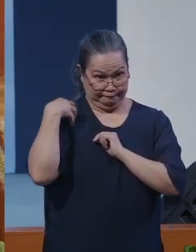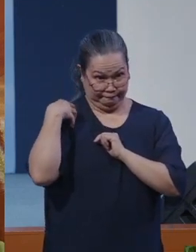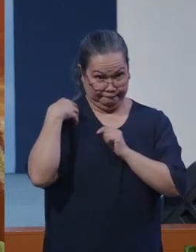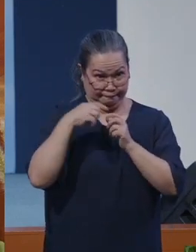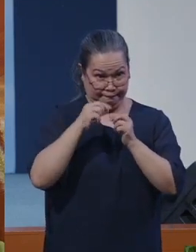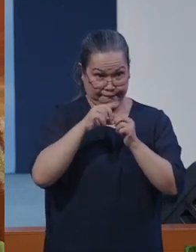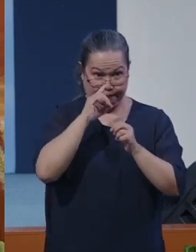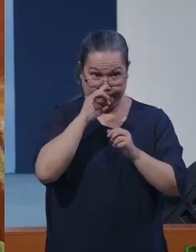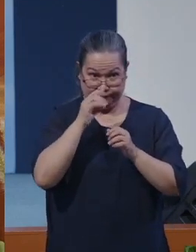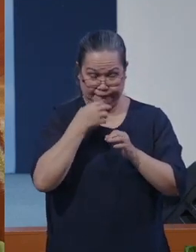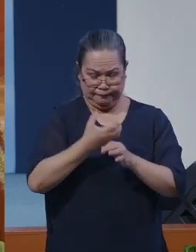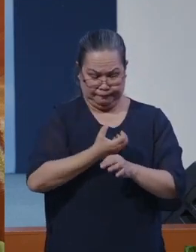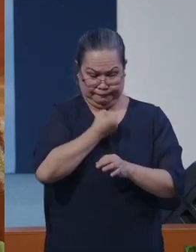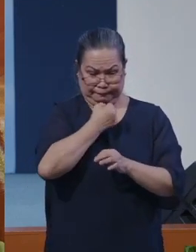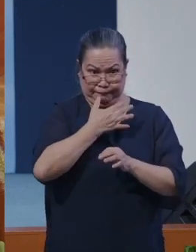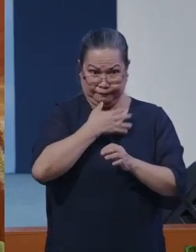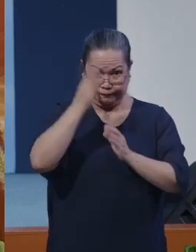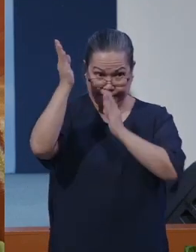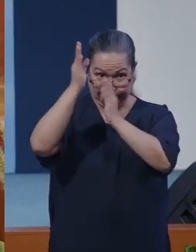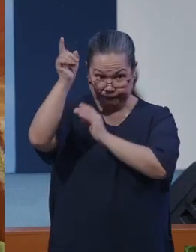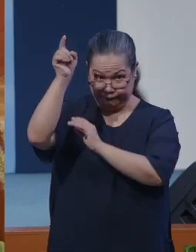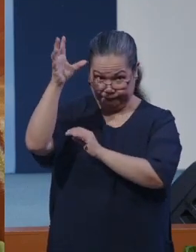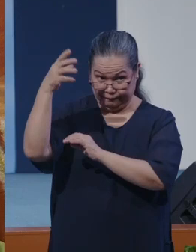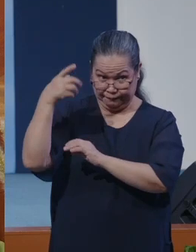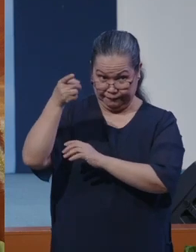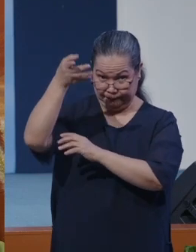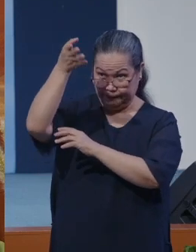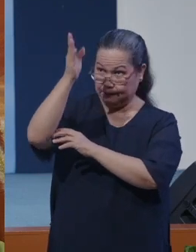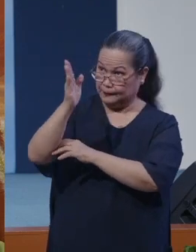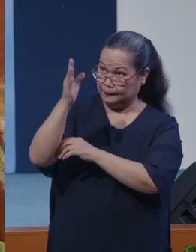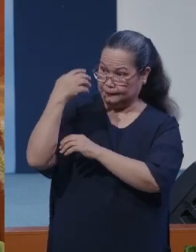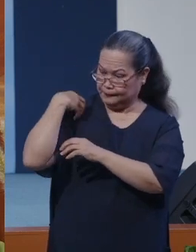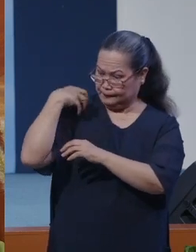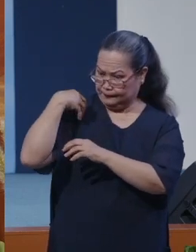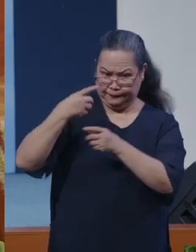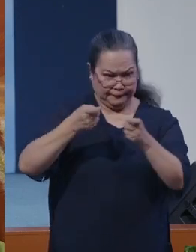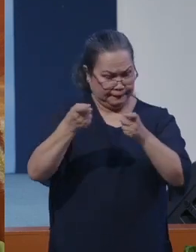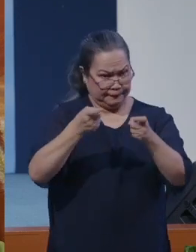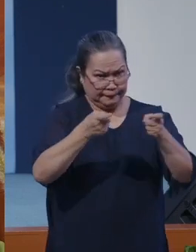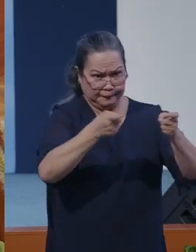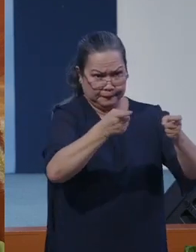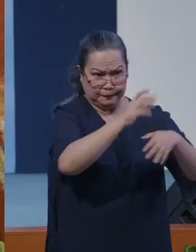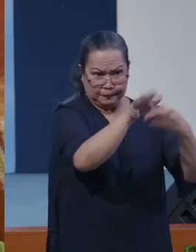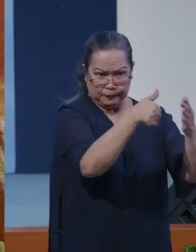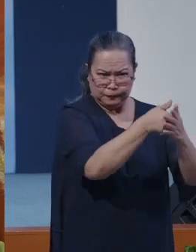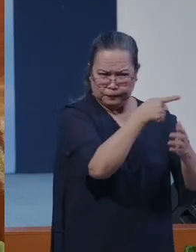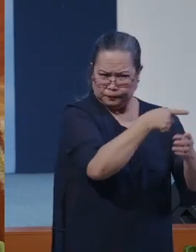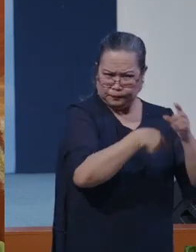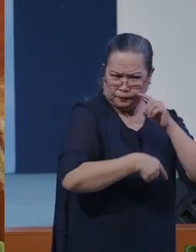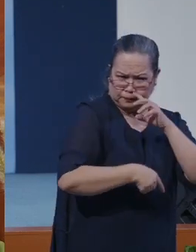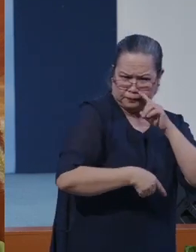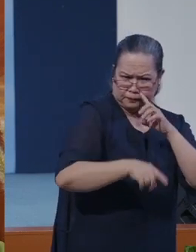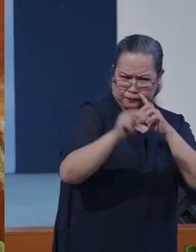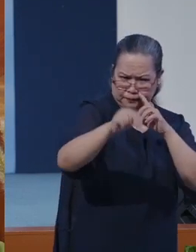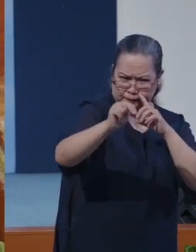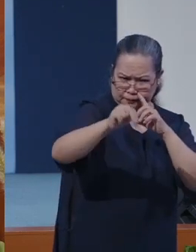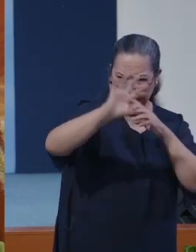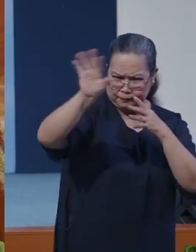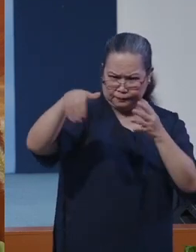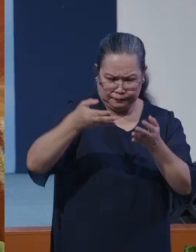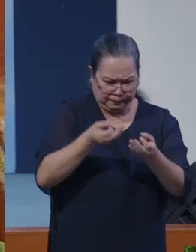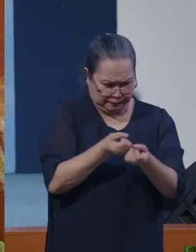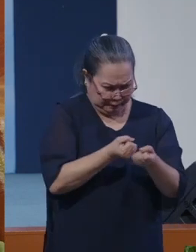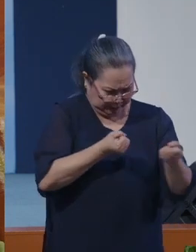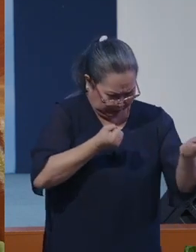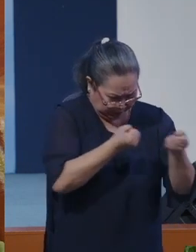sariling kalooban, kundi ang kalooban ng kanyang Panginoon. Ang lahat ng kanyang pangangailangan,